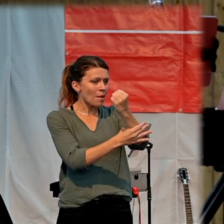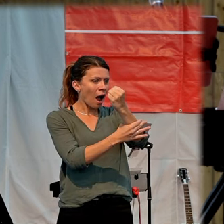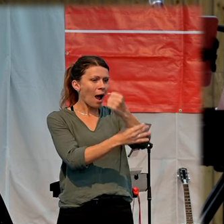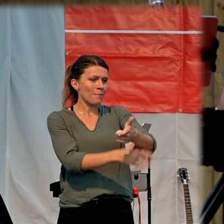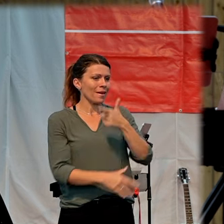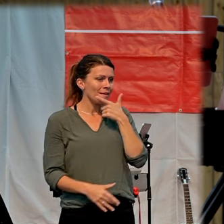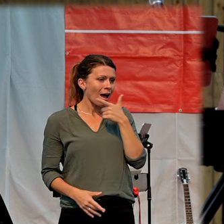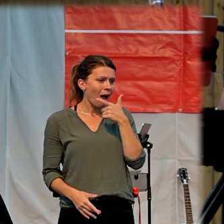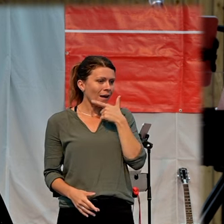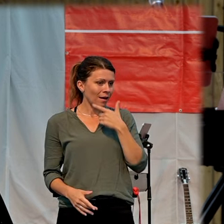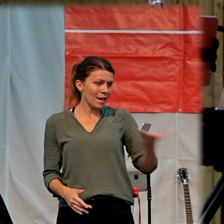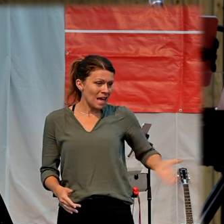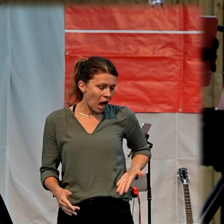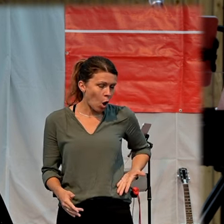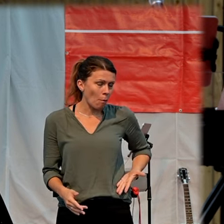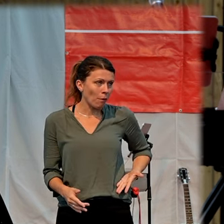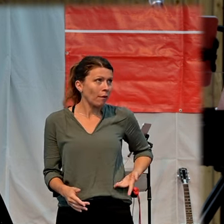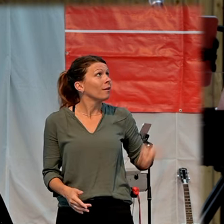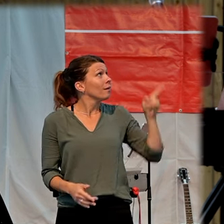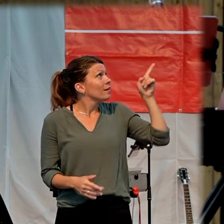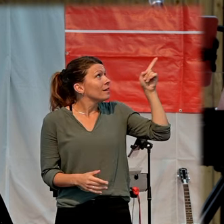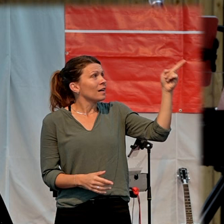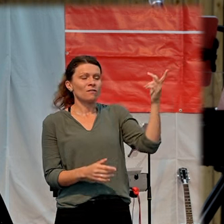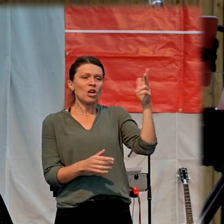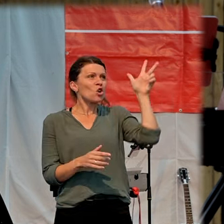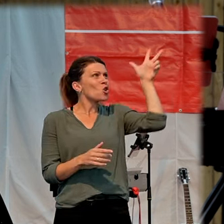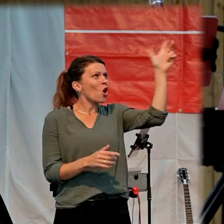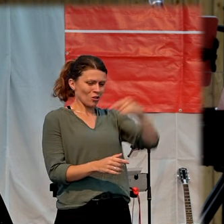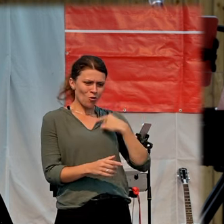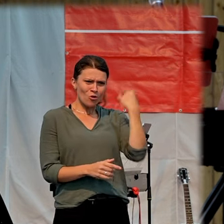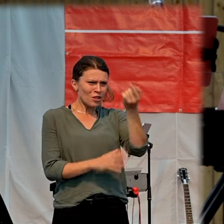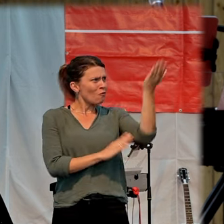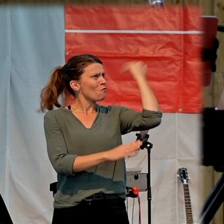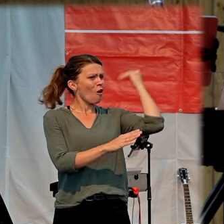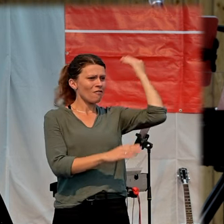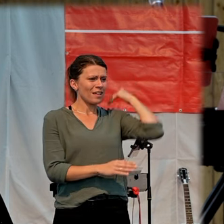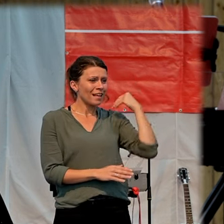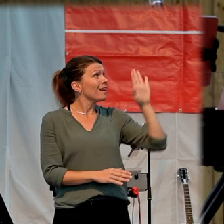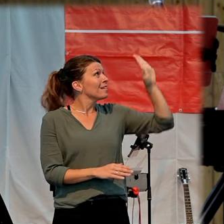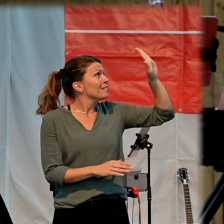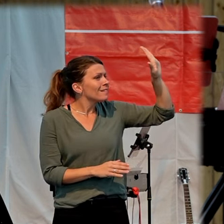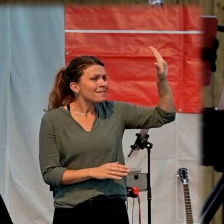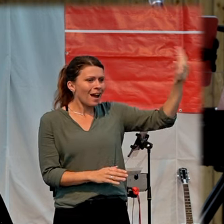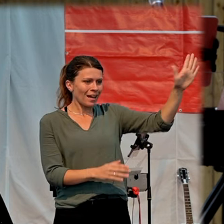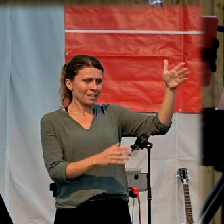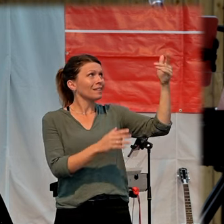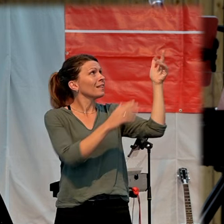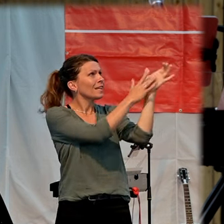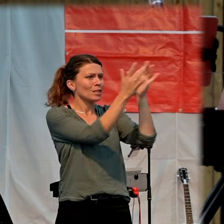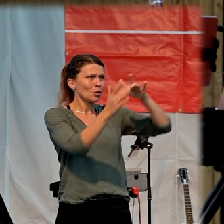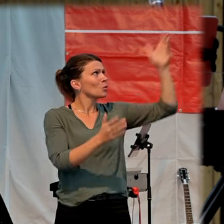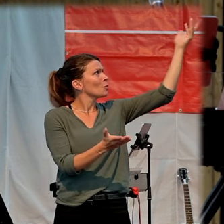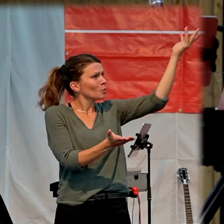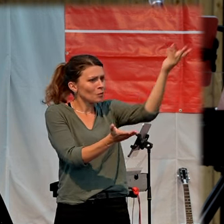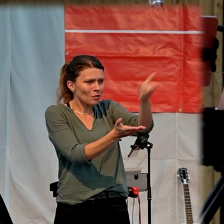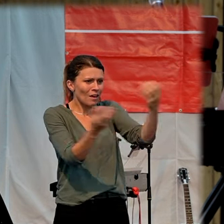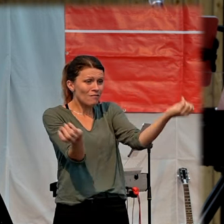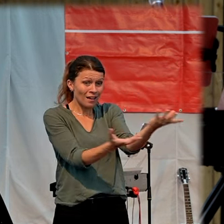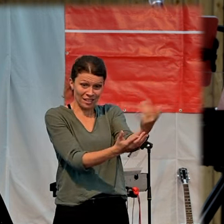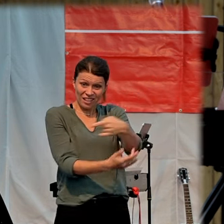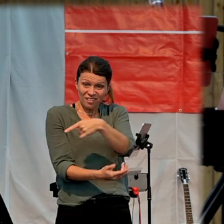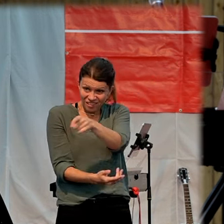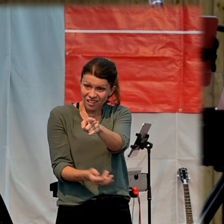und Jakobs, der Gott unserer Väter, er hat seinen Knecht Jesus verherrlicht, den ihr